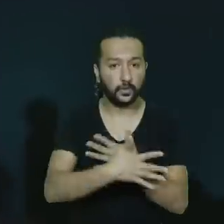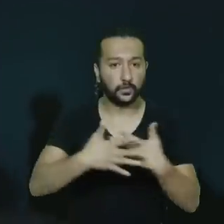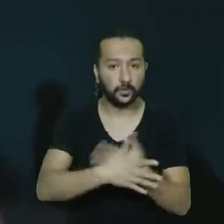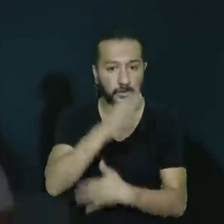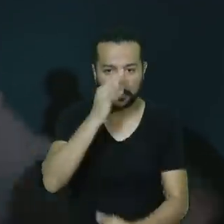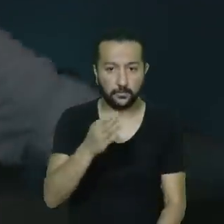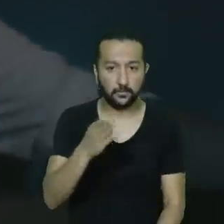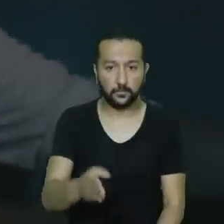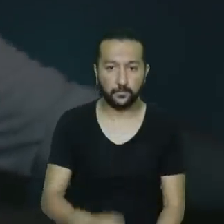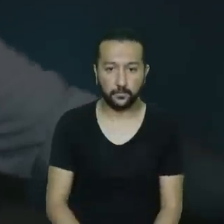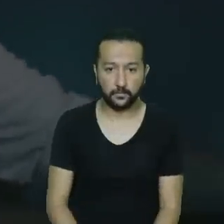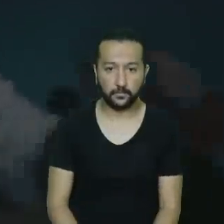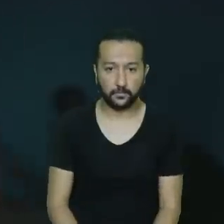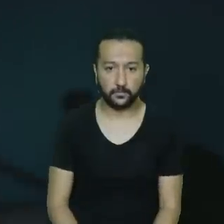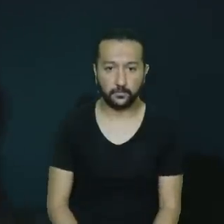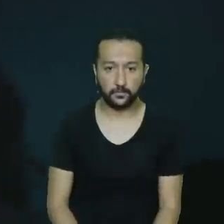gece.